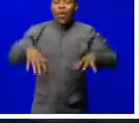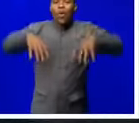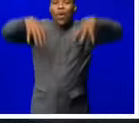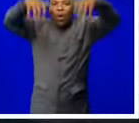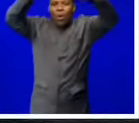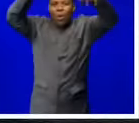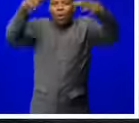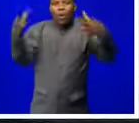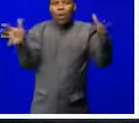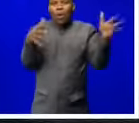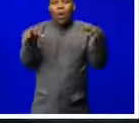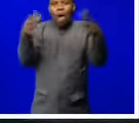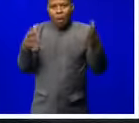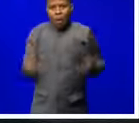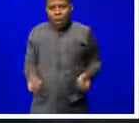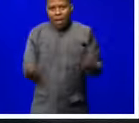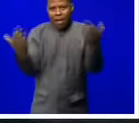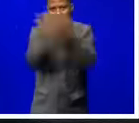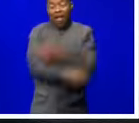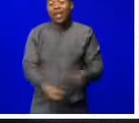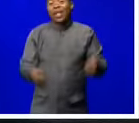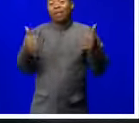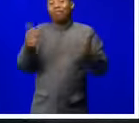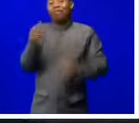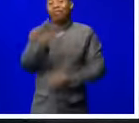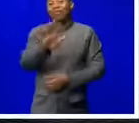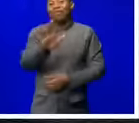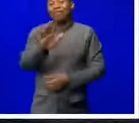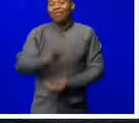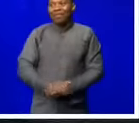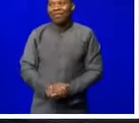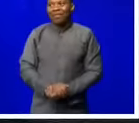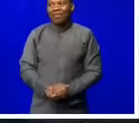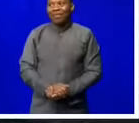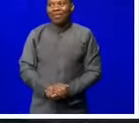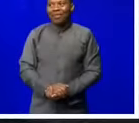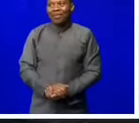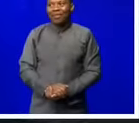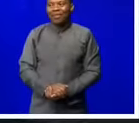Ngaleto tiyagoca kutalandzela simo selitulu busuku abebuhle nesali kahle.